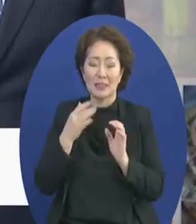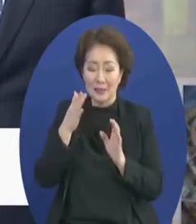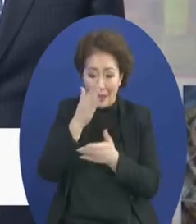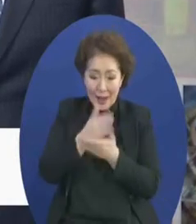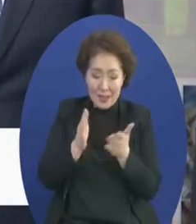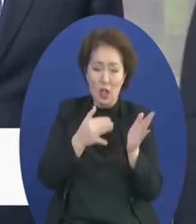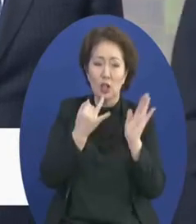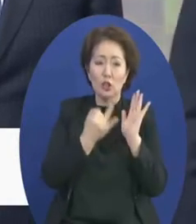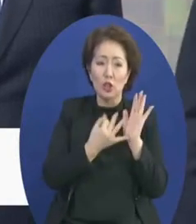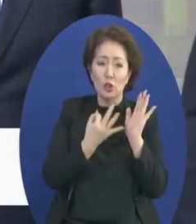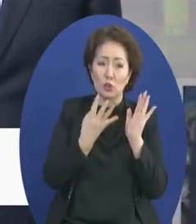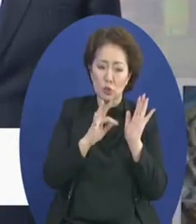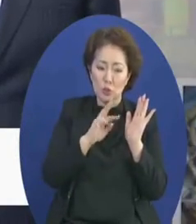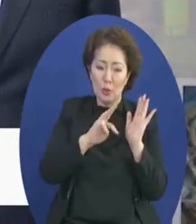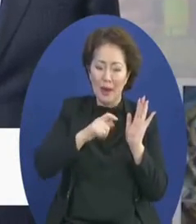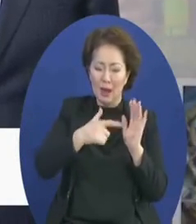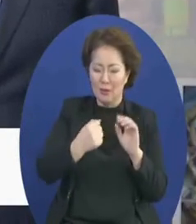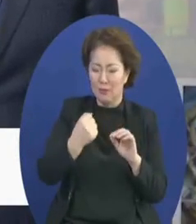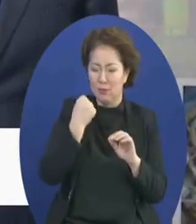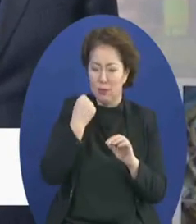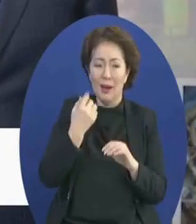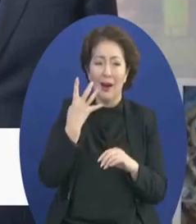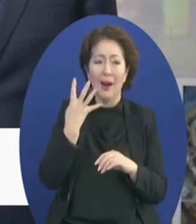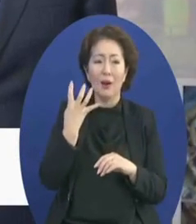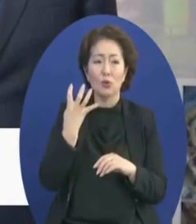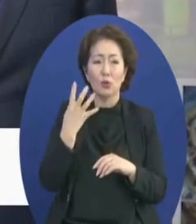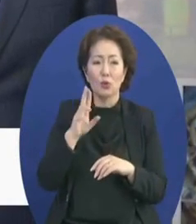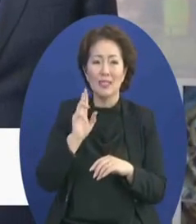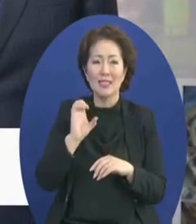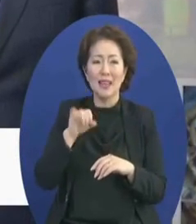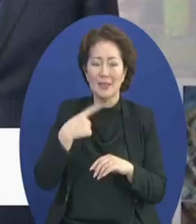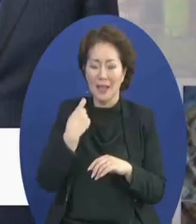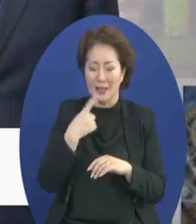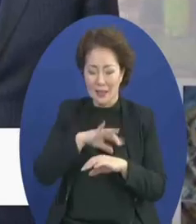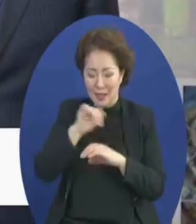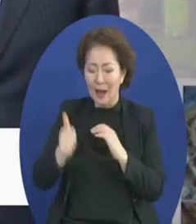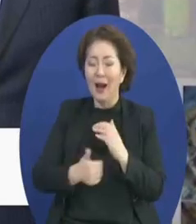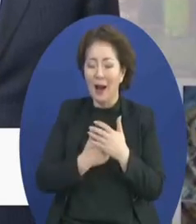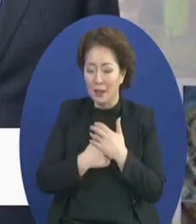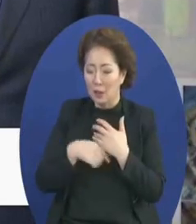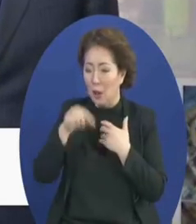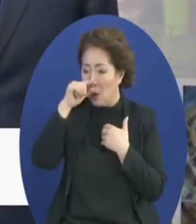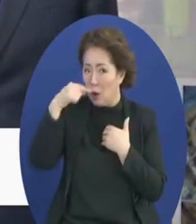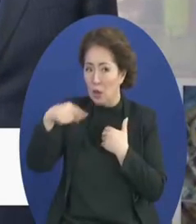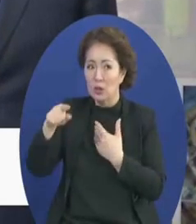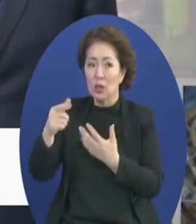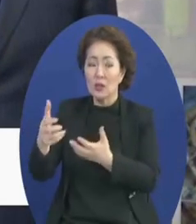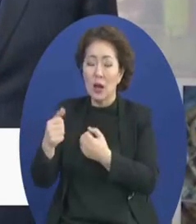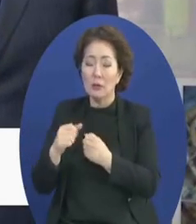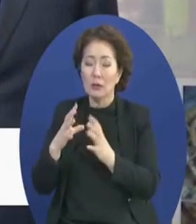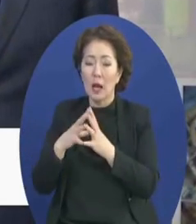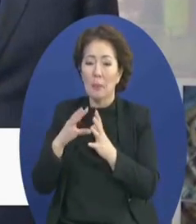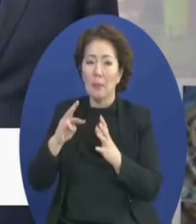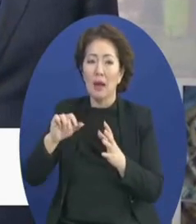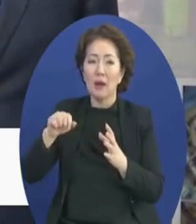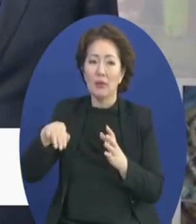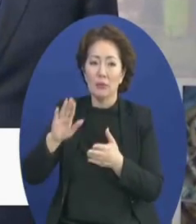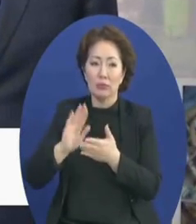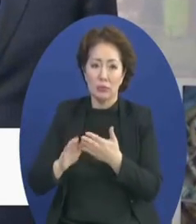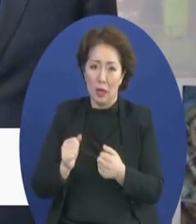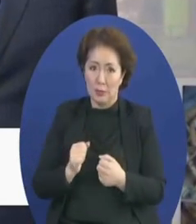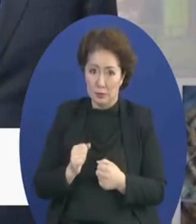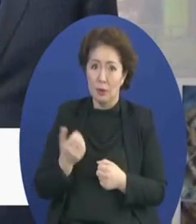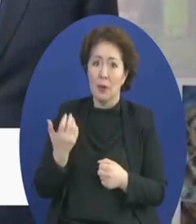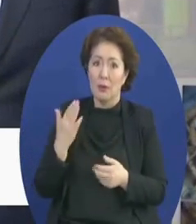4-р цахилгаан станц дангаараа хангаж байна. Энэ үед Оросын холбооны улсаас авч байгаа импортын урсгал 10 мегаватт байсан байна. За энэ